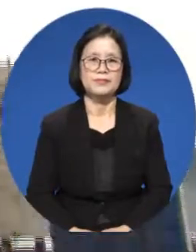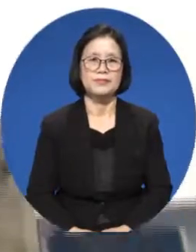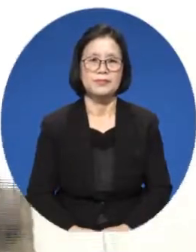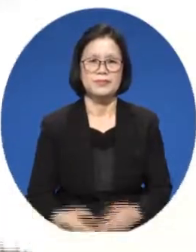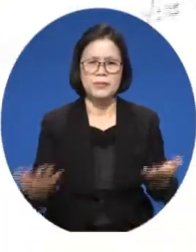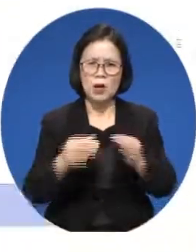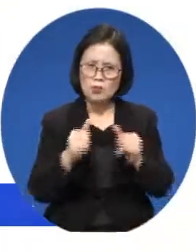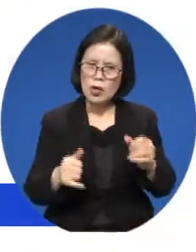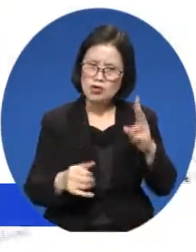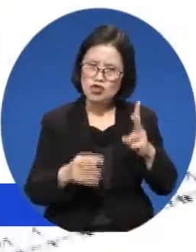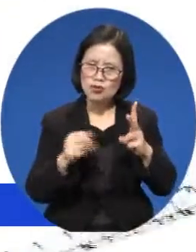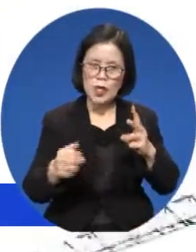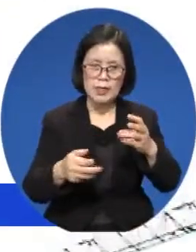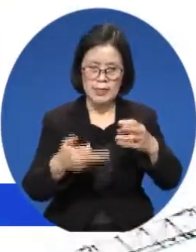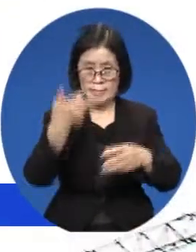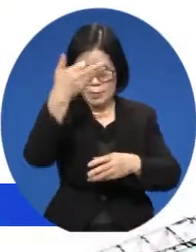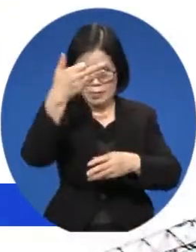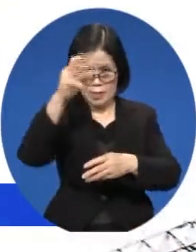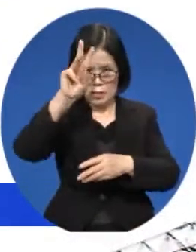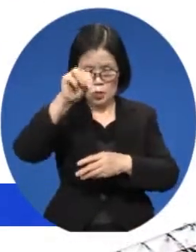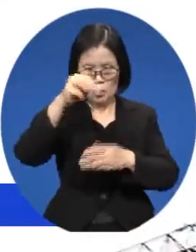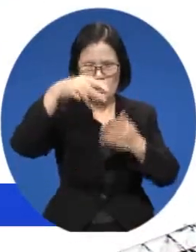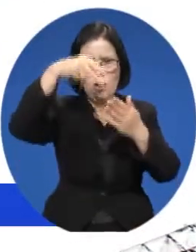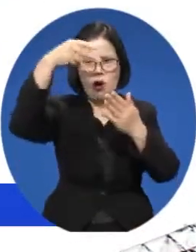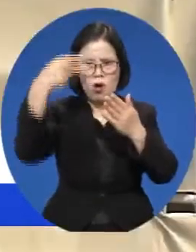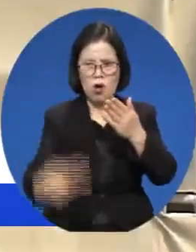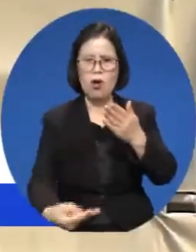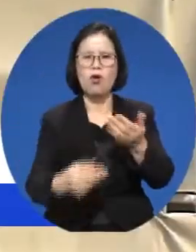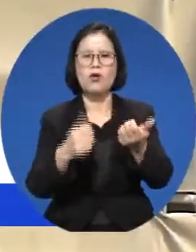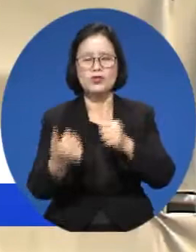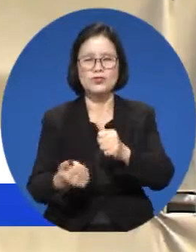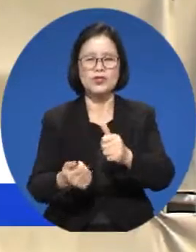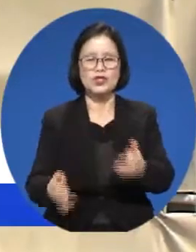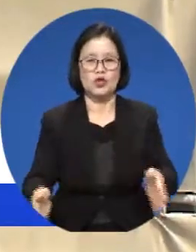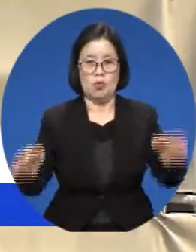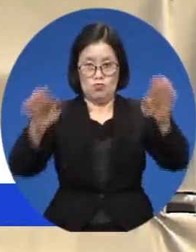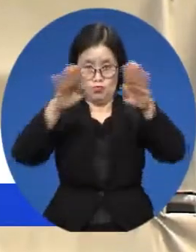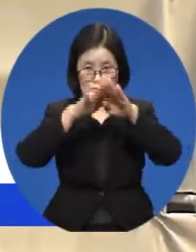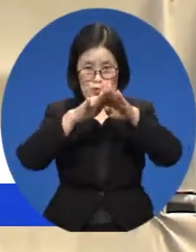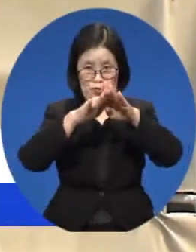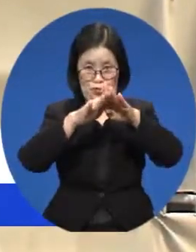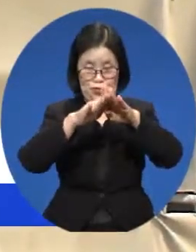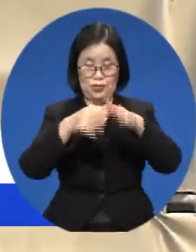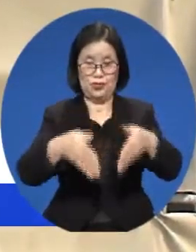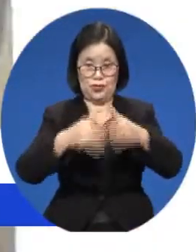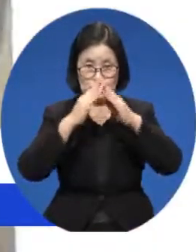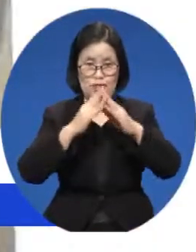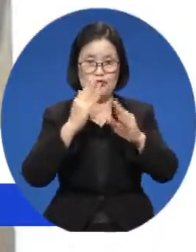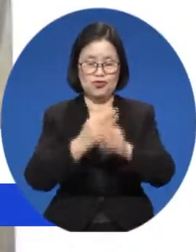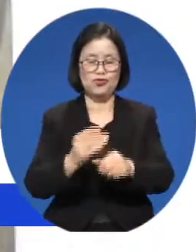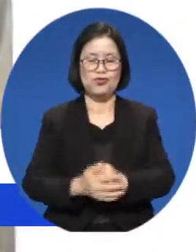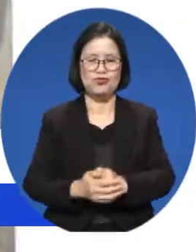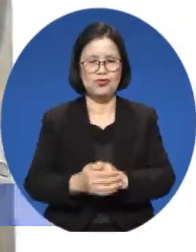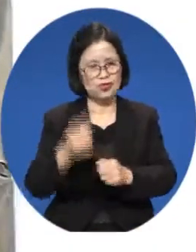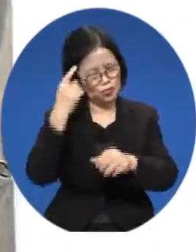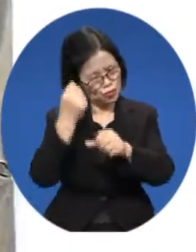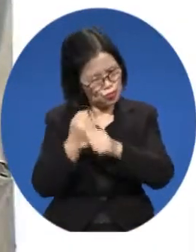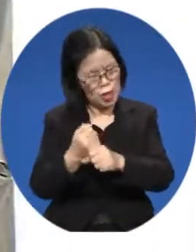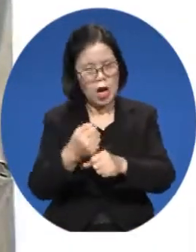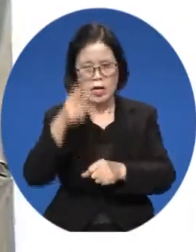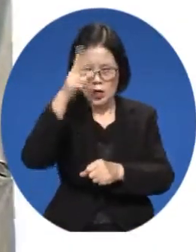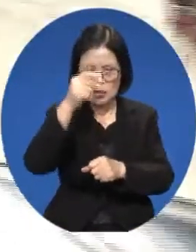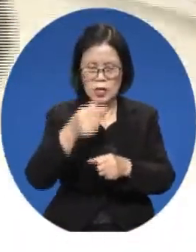작업자 2명이 18m 높이에서 추락해 숨진 판교 건물 신축 현장. 경찰과 국립과학수사연구원